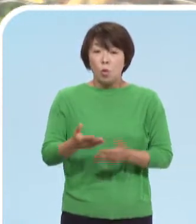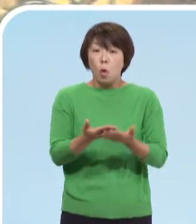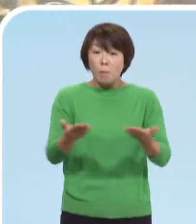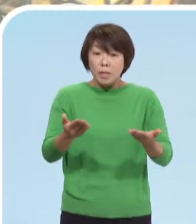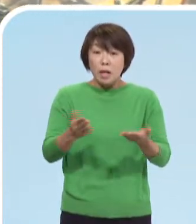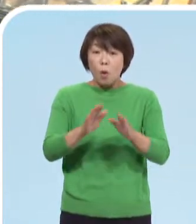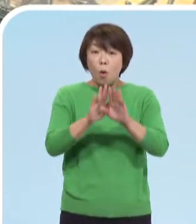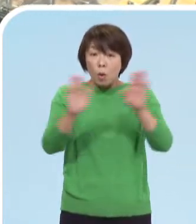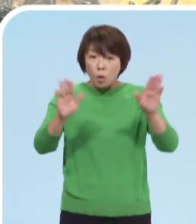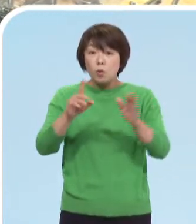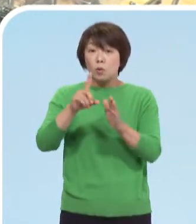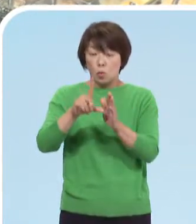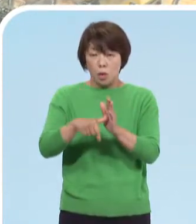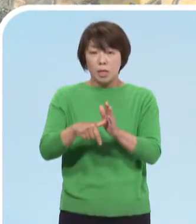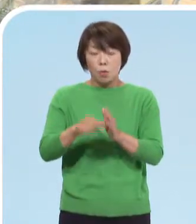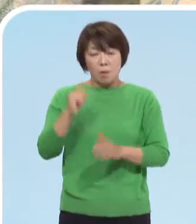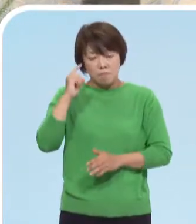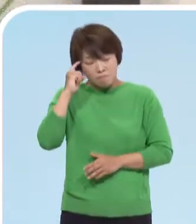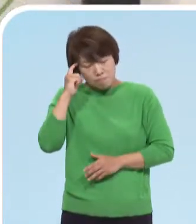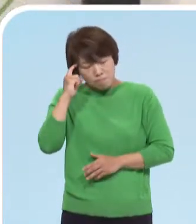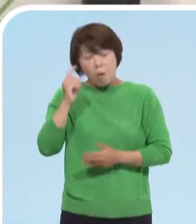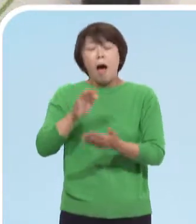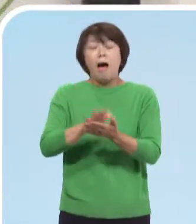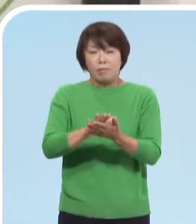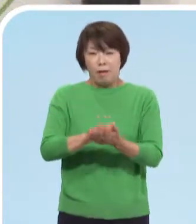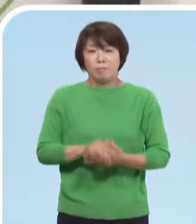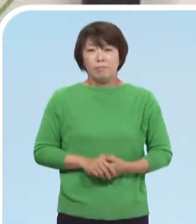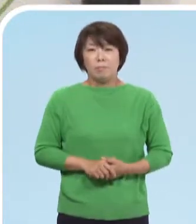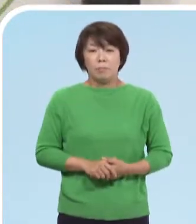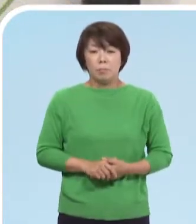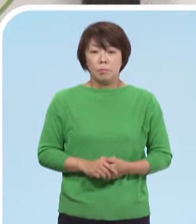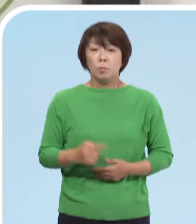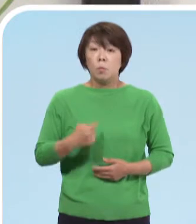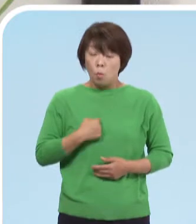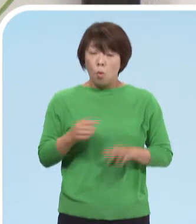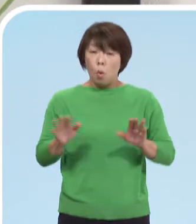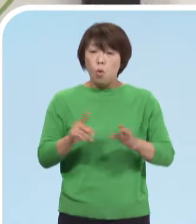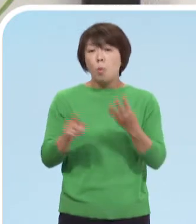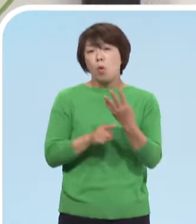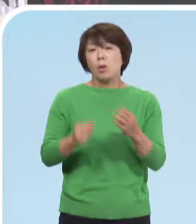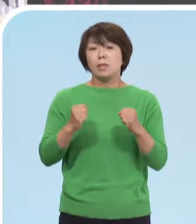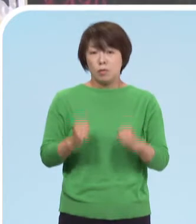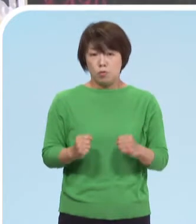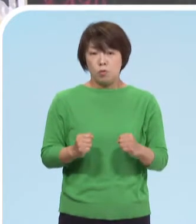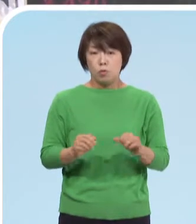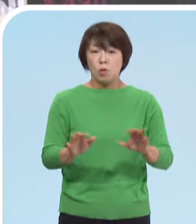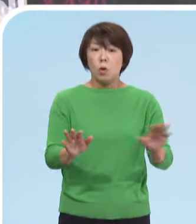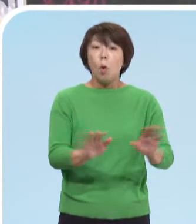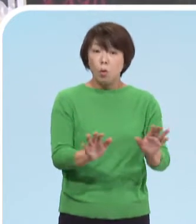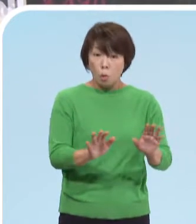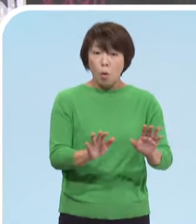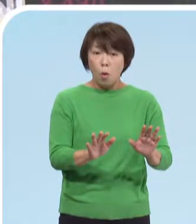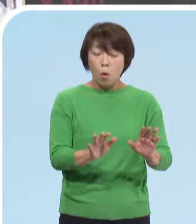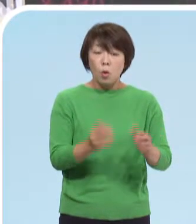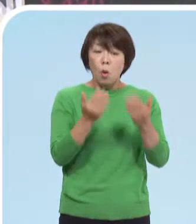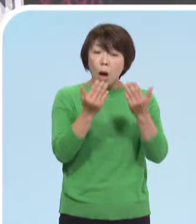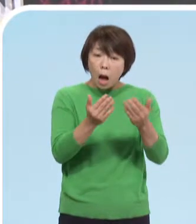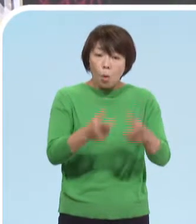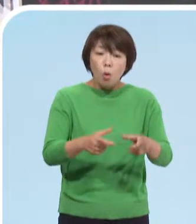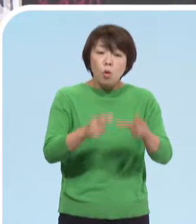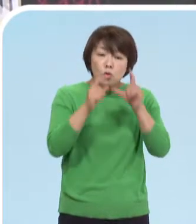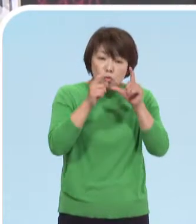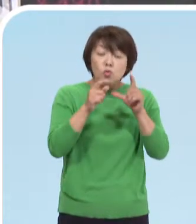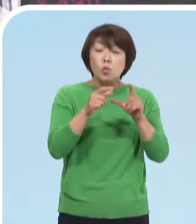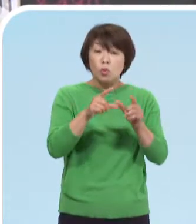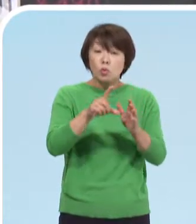のオープンにはある思いがあったそうで、 子供が4人いるんですけど、子供たちの給食に